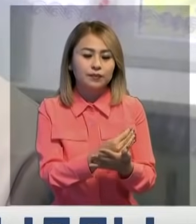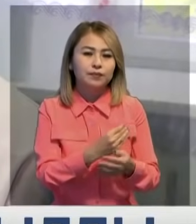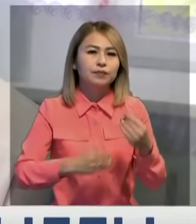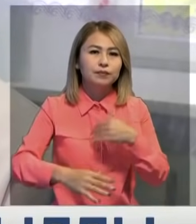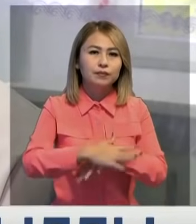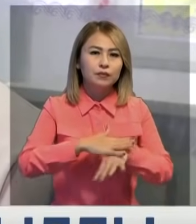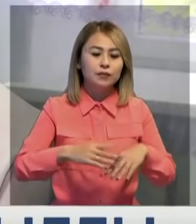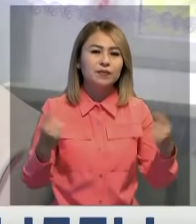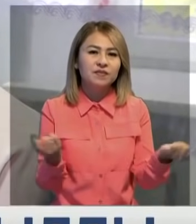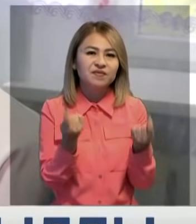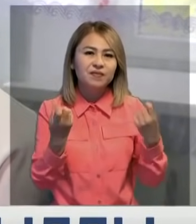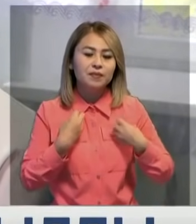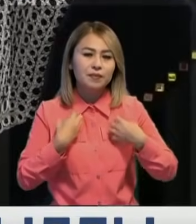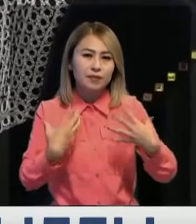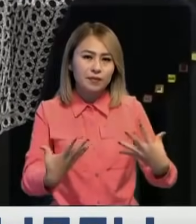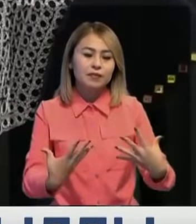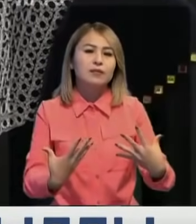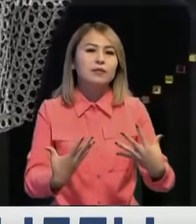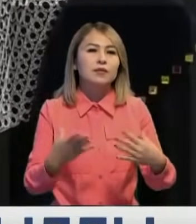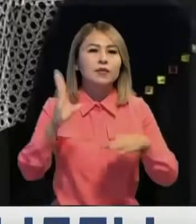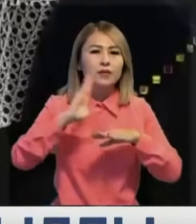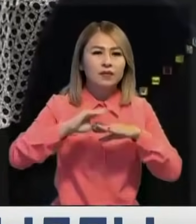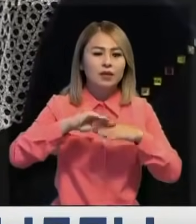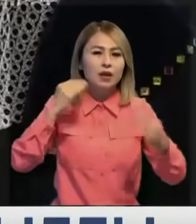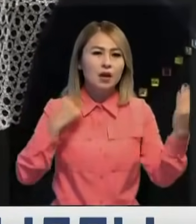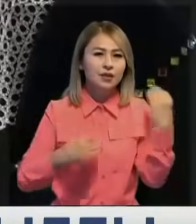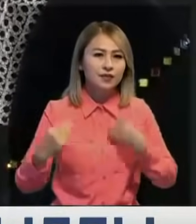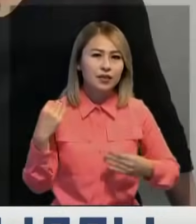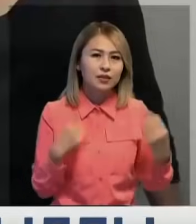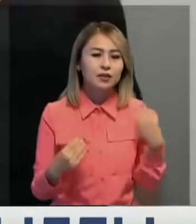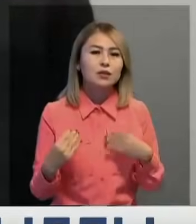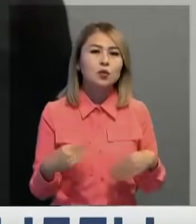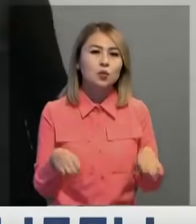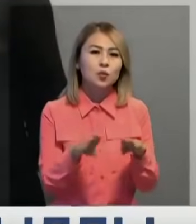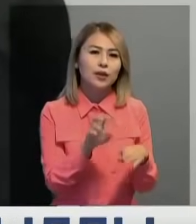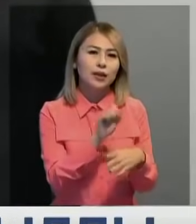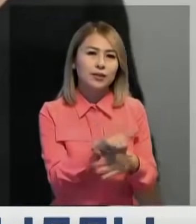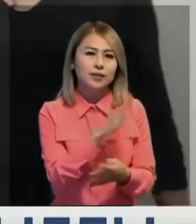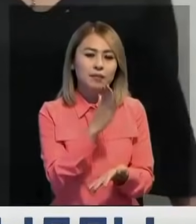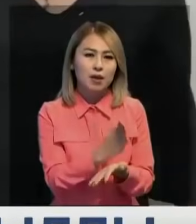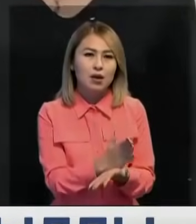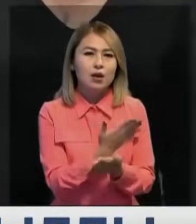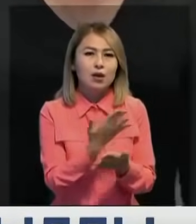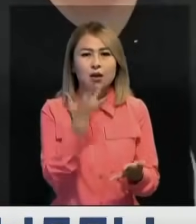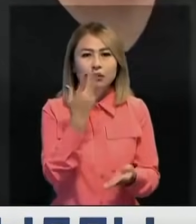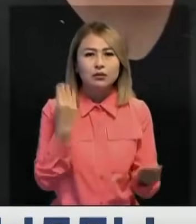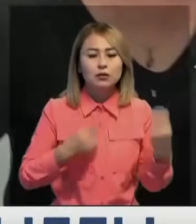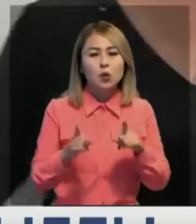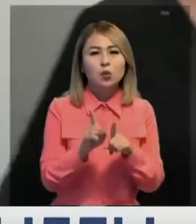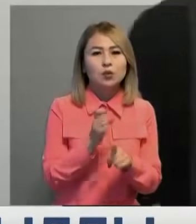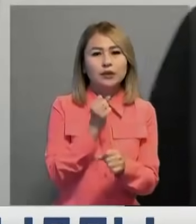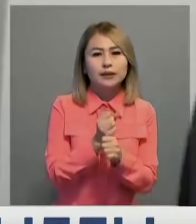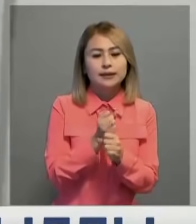халқымыз тойларға барғанға кешкі киімдер соларға тапсырыс істейді. Ұлттық киімдерді жасаймыз,